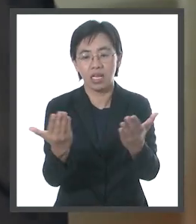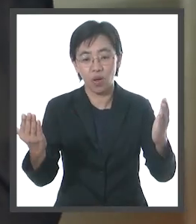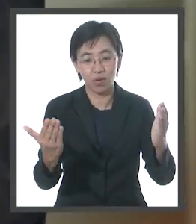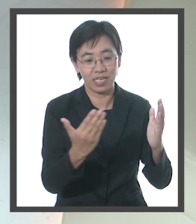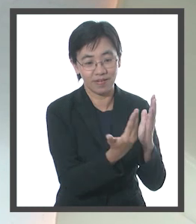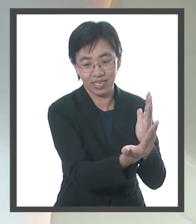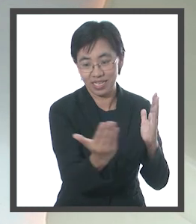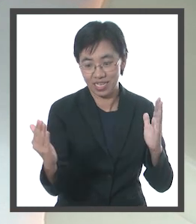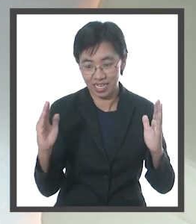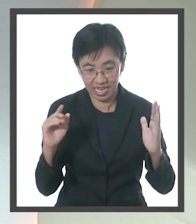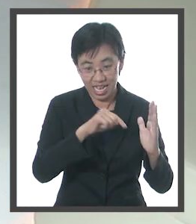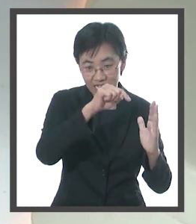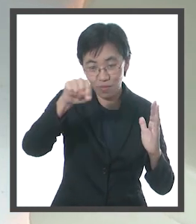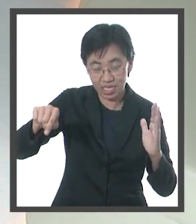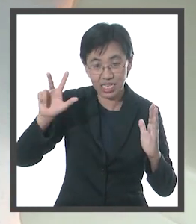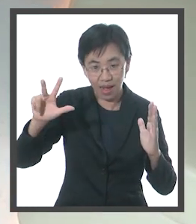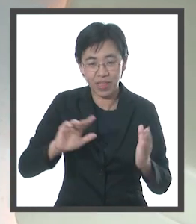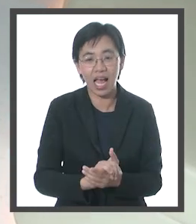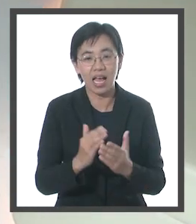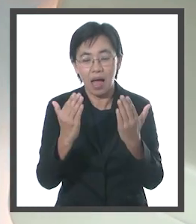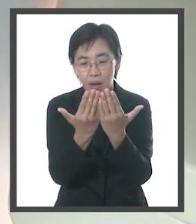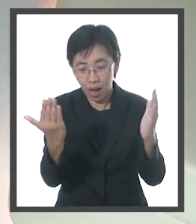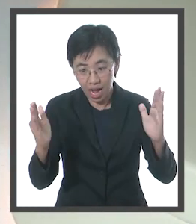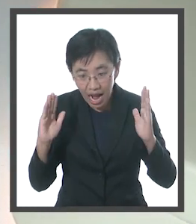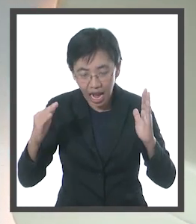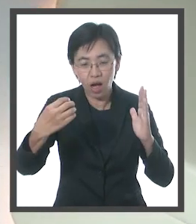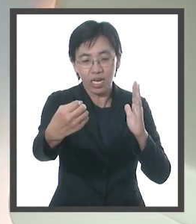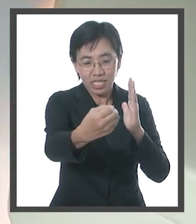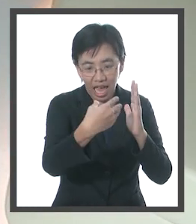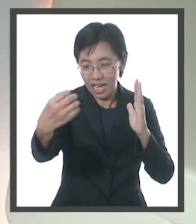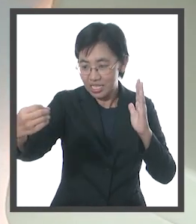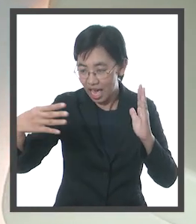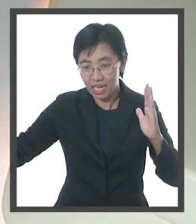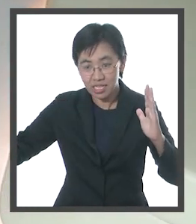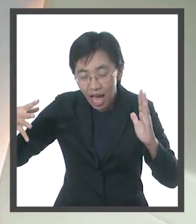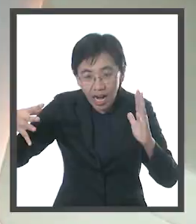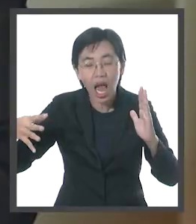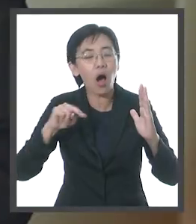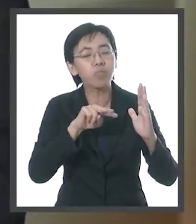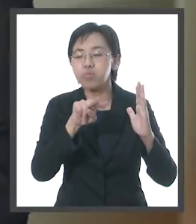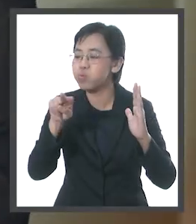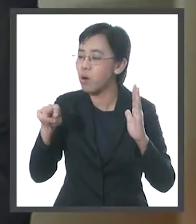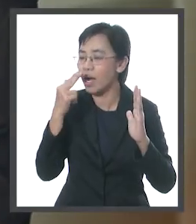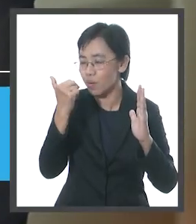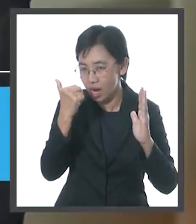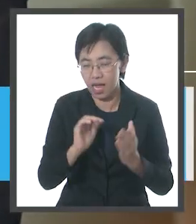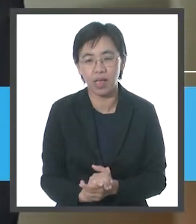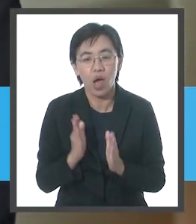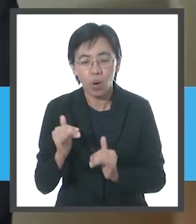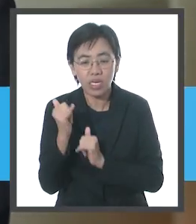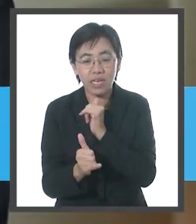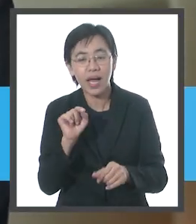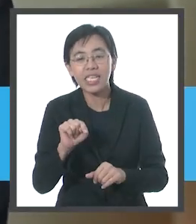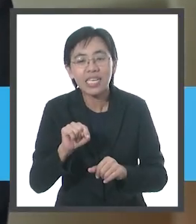ด้านรอบด้านเลยมีการรับแสงสว่างเต็มที่เทควิวเต็มที่ซึ่งคนที่มาโซนนี้ค่